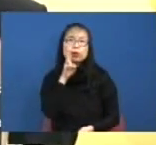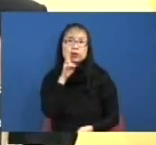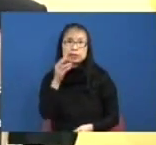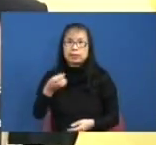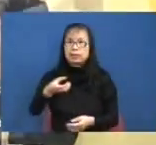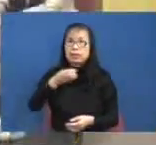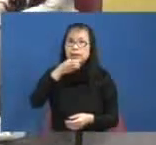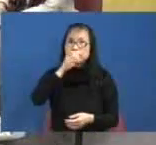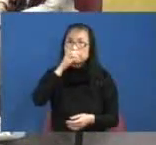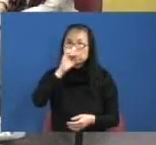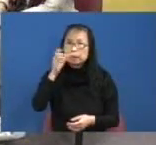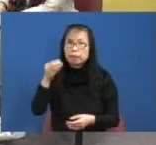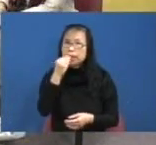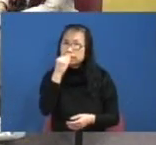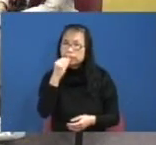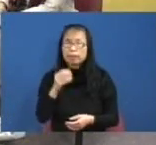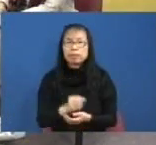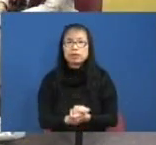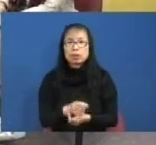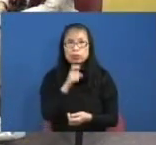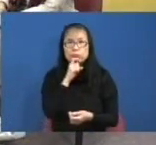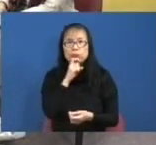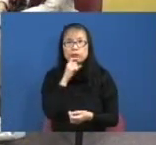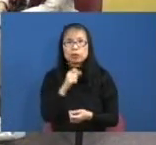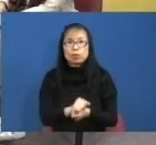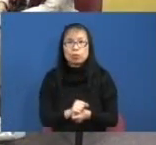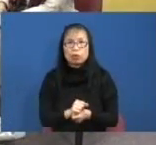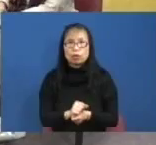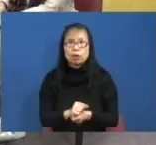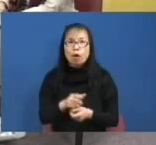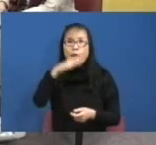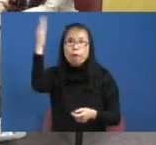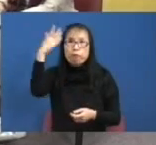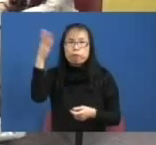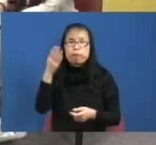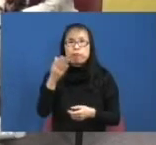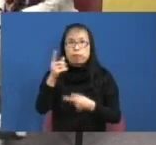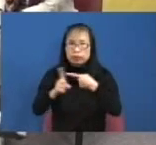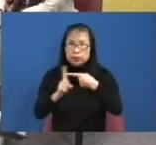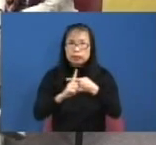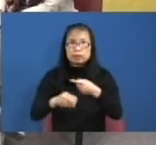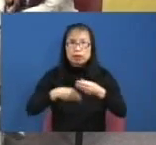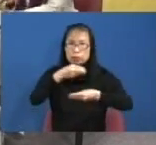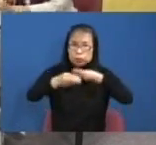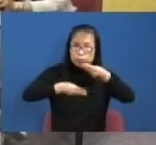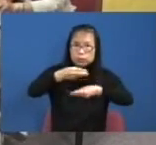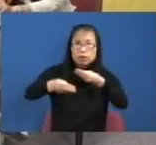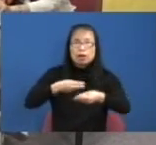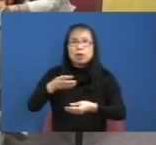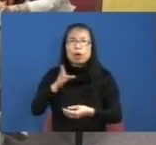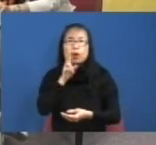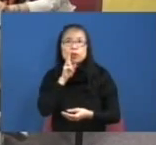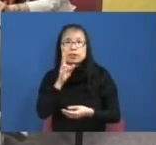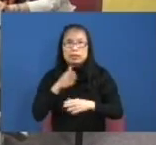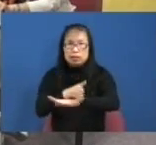品那樣，咁食品咧，其實都有一個環節咧，就係、是、一個風險傳達嘅。咁、那個風險傳達就好似食安中心咁